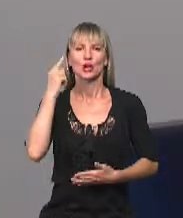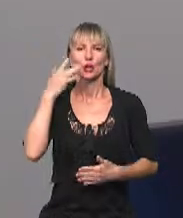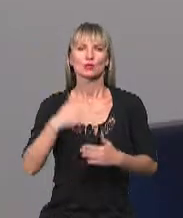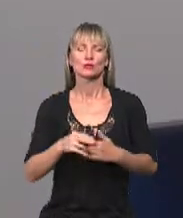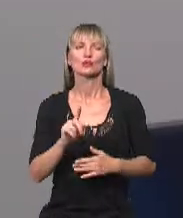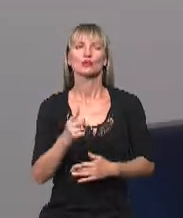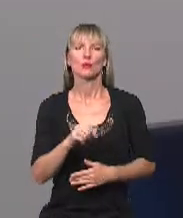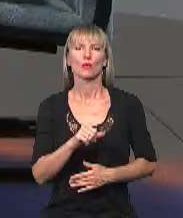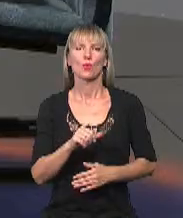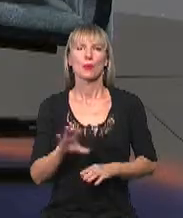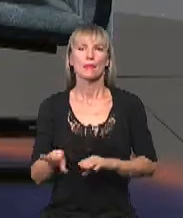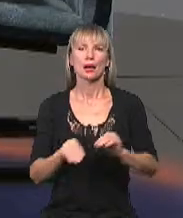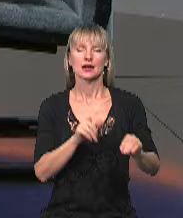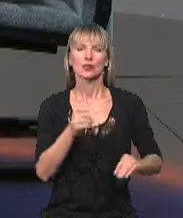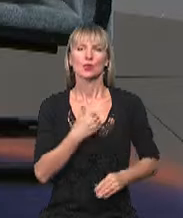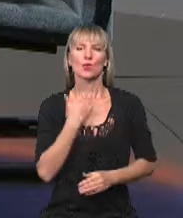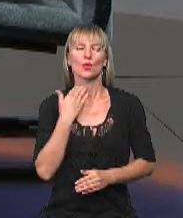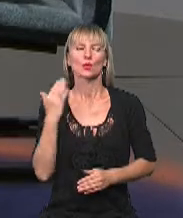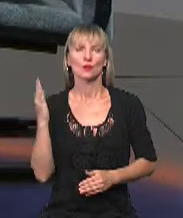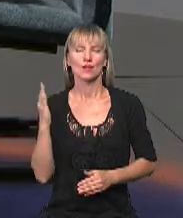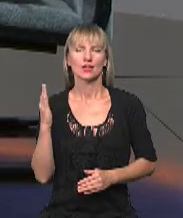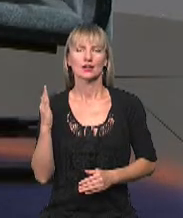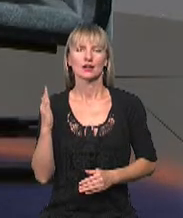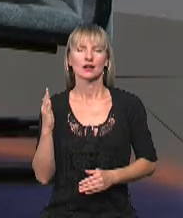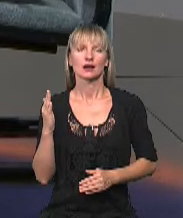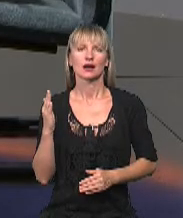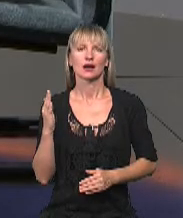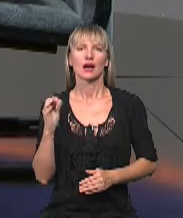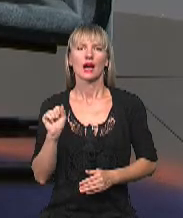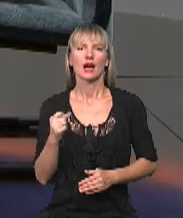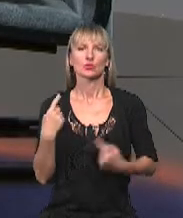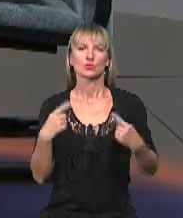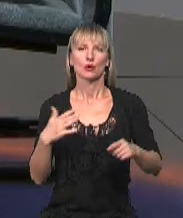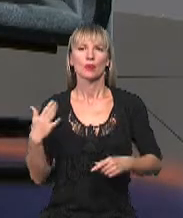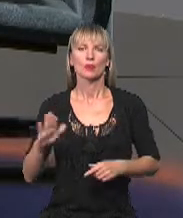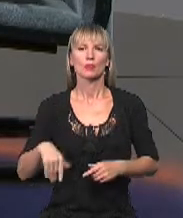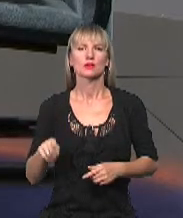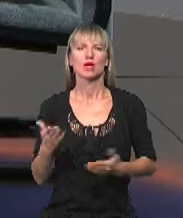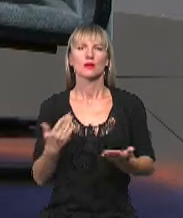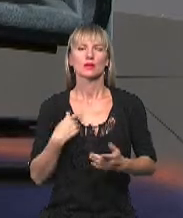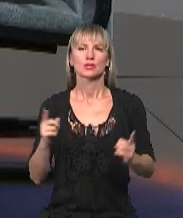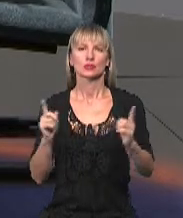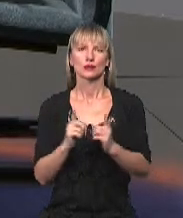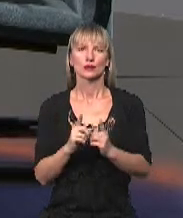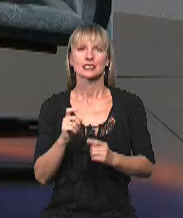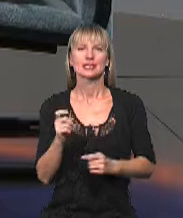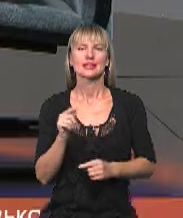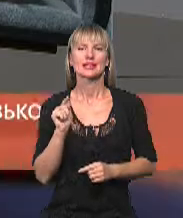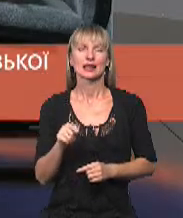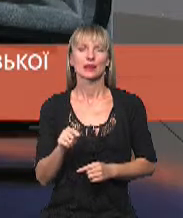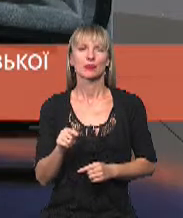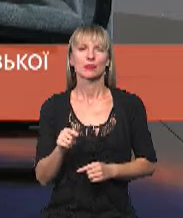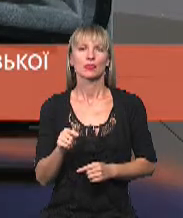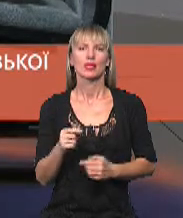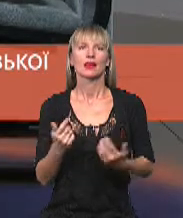чому саме переселенці хочуть голосувати. А з іншого боку, після того, як ми стикнулися